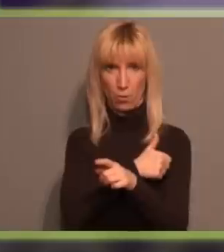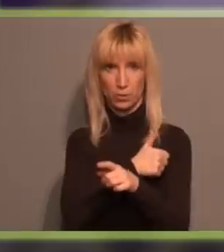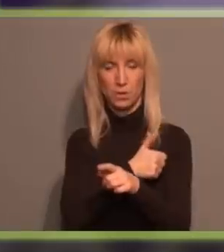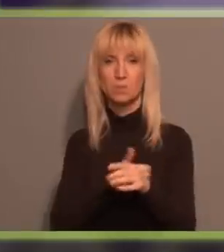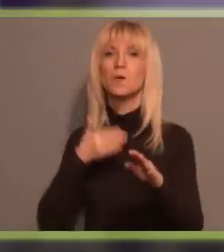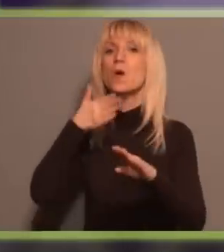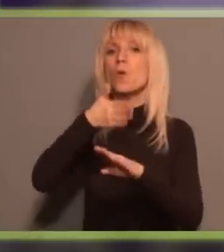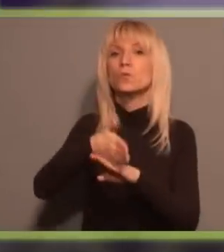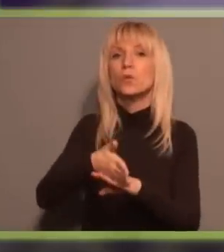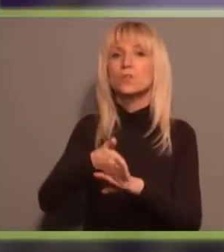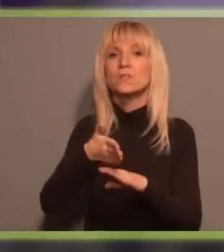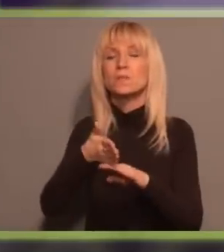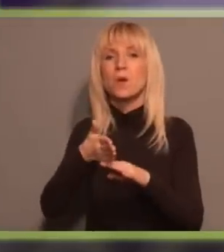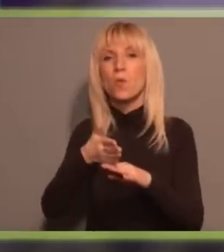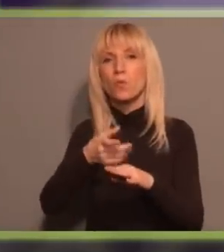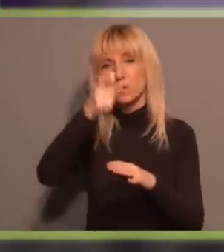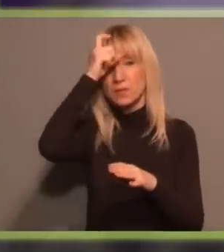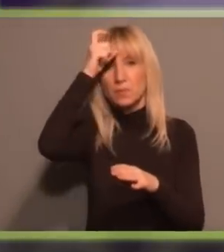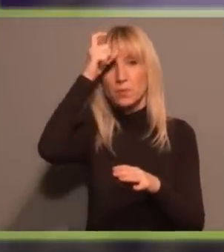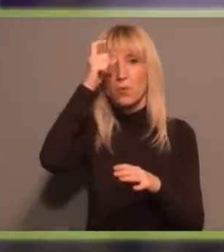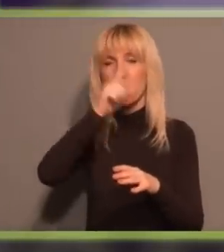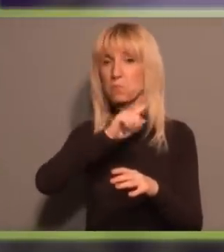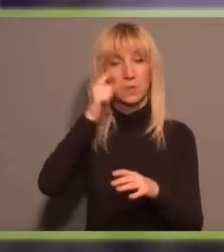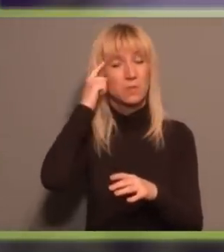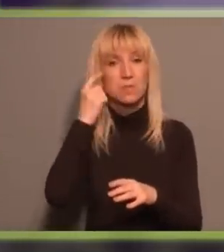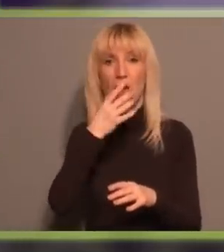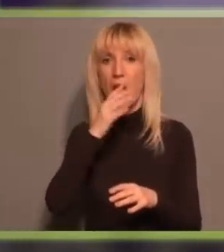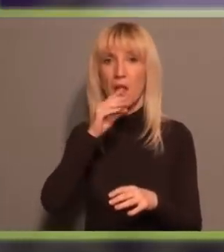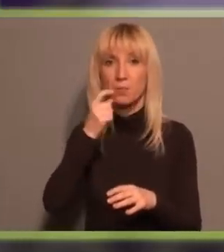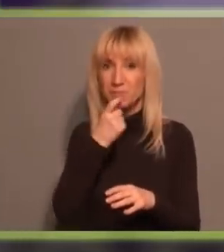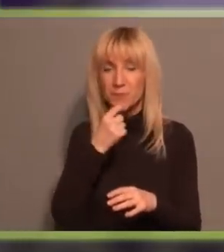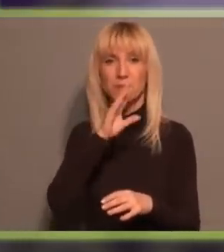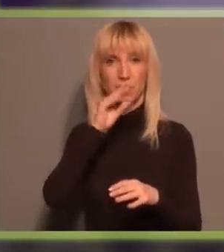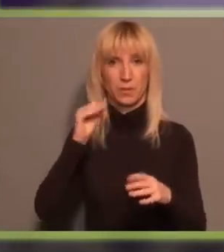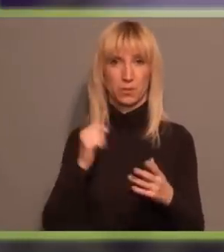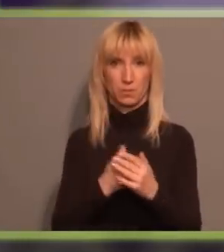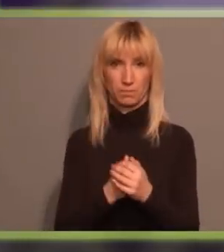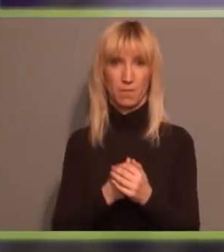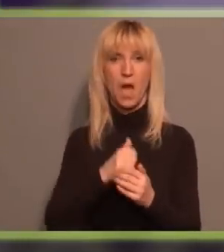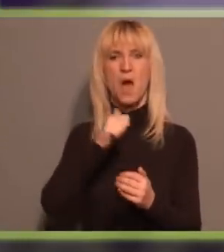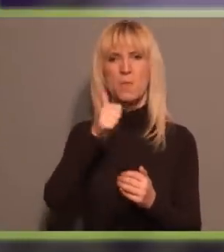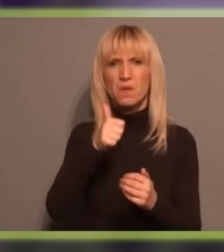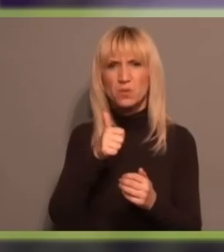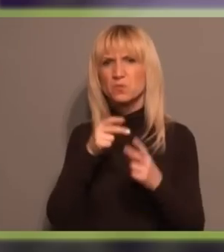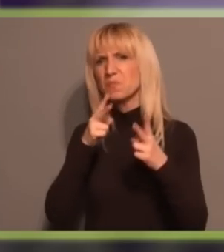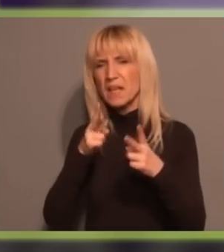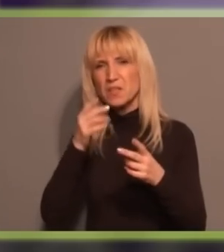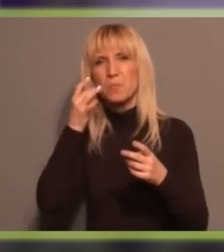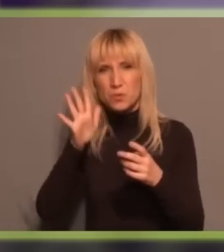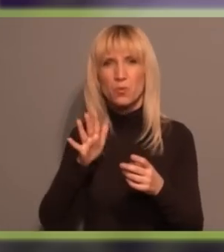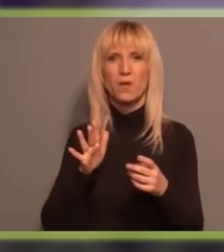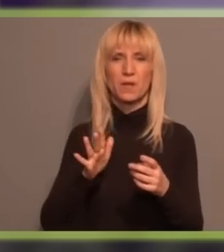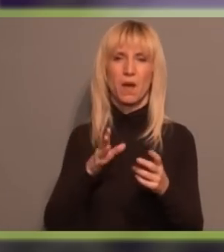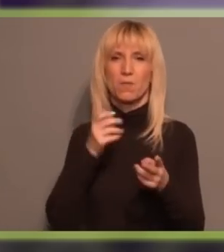godina, došla sam u Srbiju u prvom srpskom. Nikad nisam na srpski, ja sam, oni su prvo mene učili popsovke,